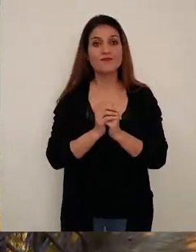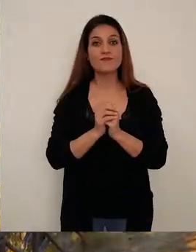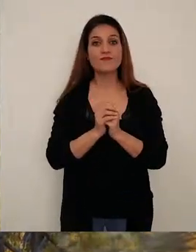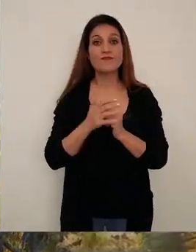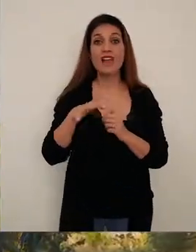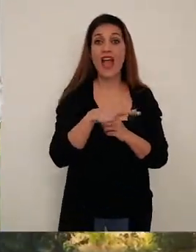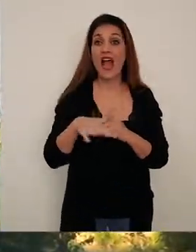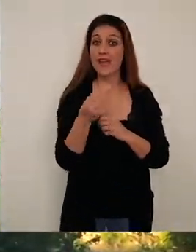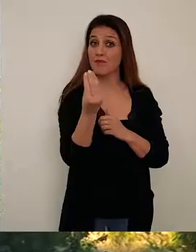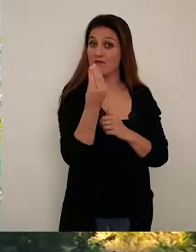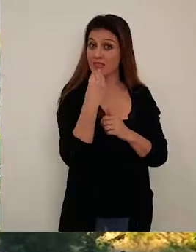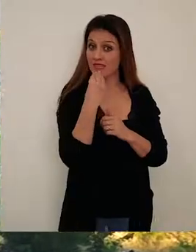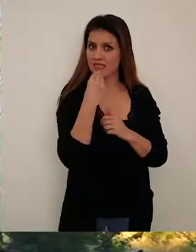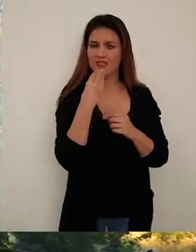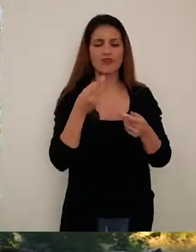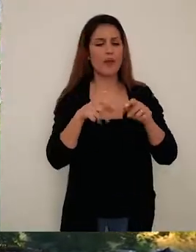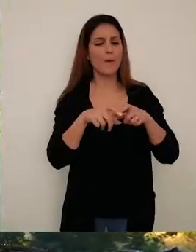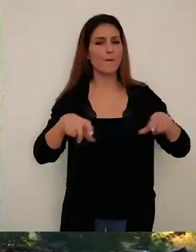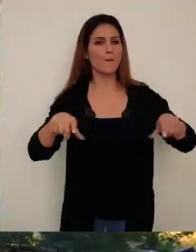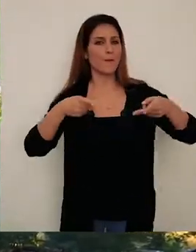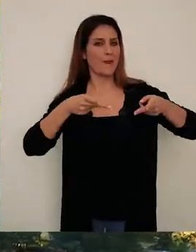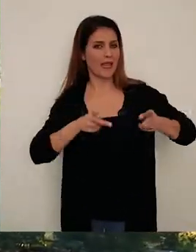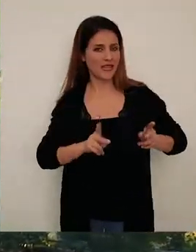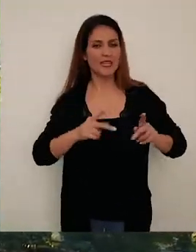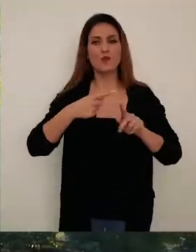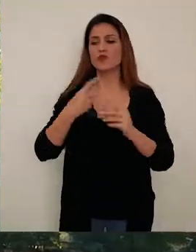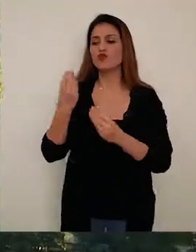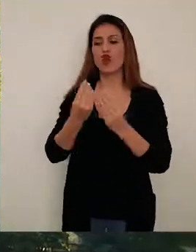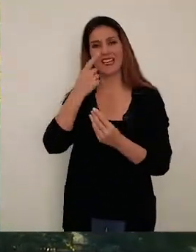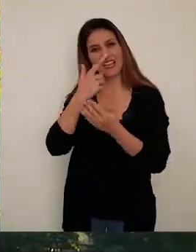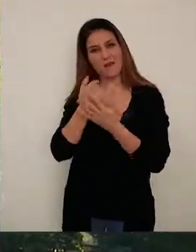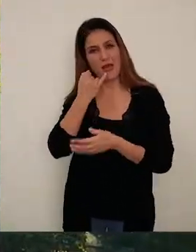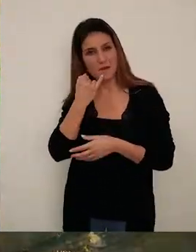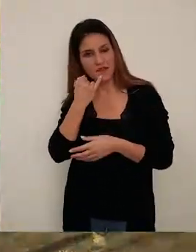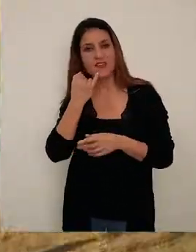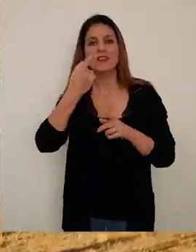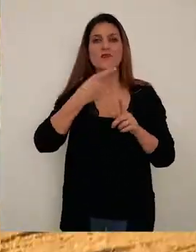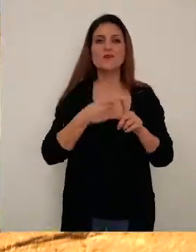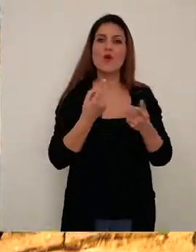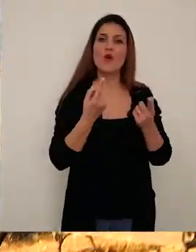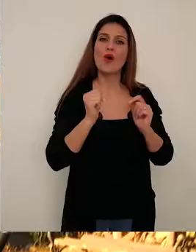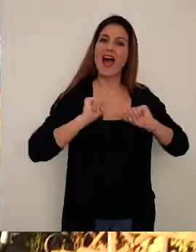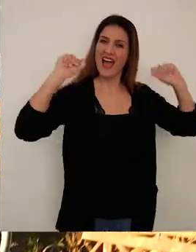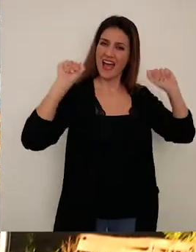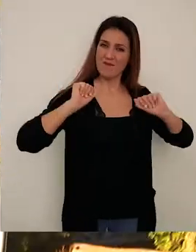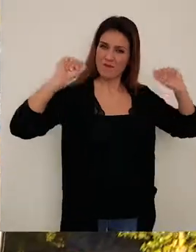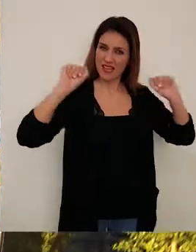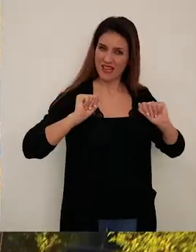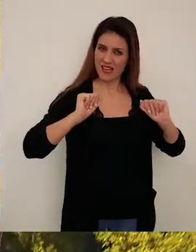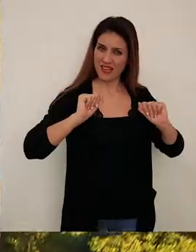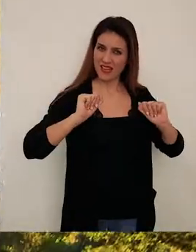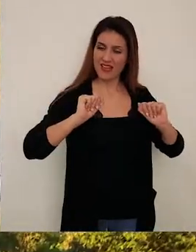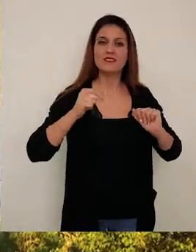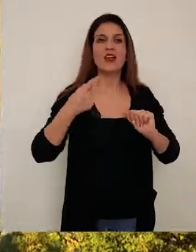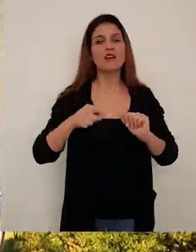Un'area picnic, attrezzata con panchine, giochi per bambini e attrezzature per il fitness, rendono questo posto l'ideale per passare